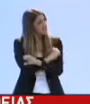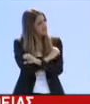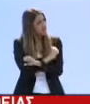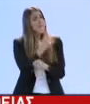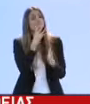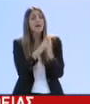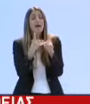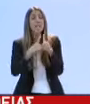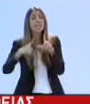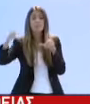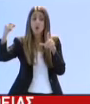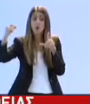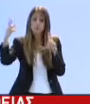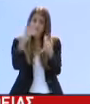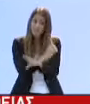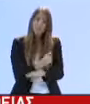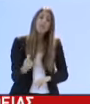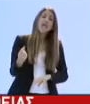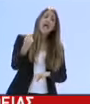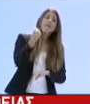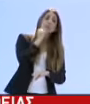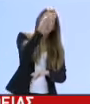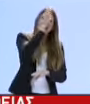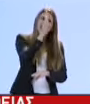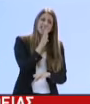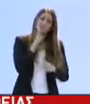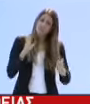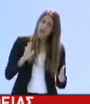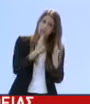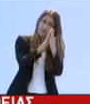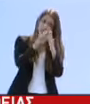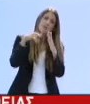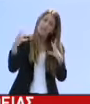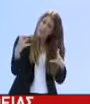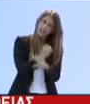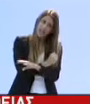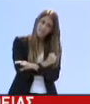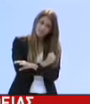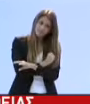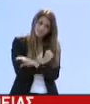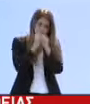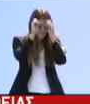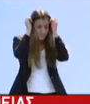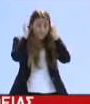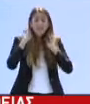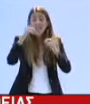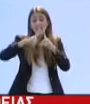της Κύπρου. Οι αποτυχίες στη διαχείριση της κρίσης, εφόσον ερμηνευθούν σωστά, μπορούν να δώσουν ισχυρή όθηση